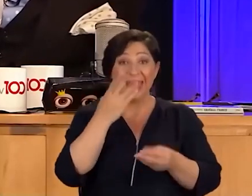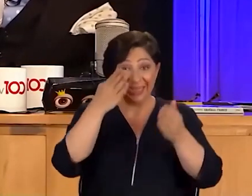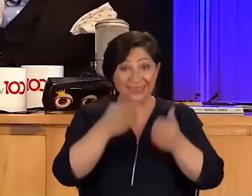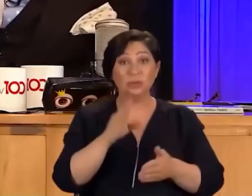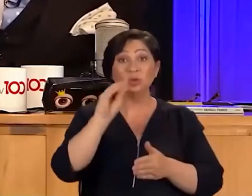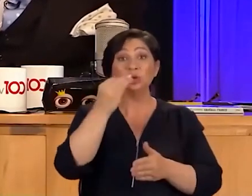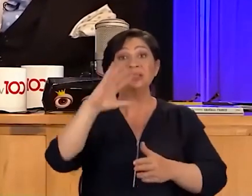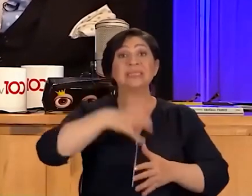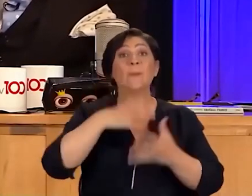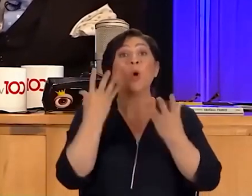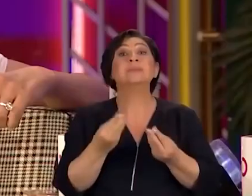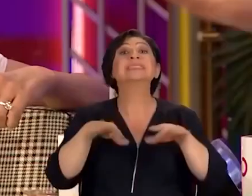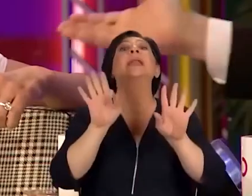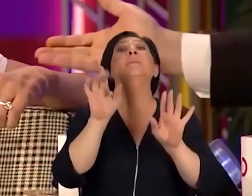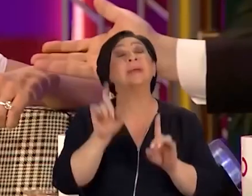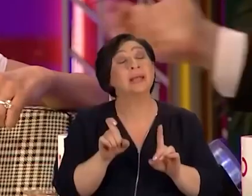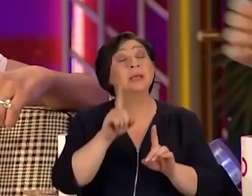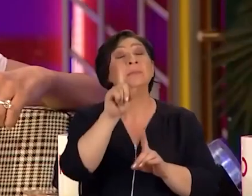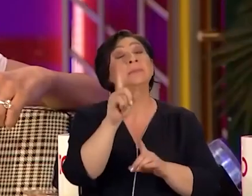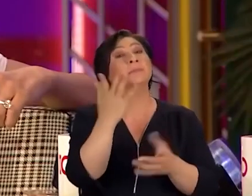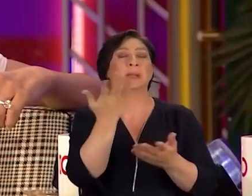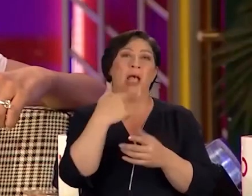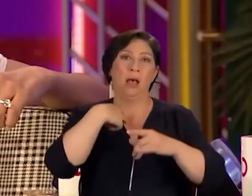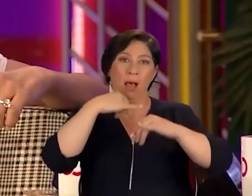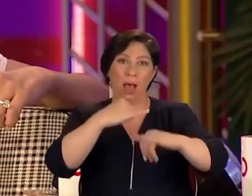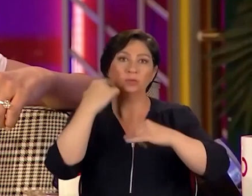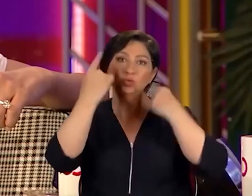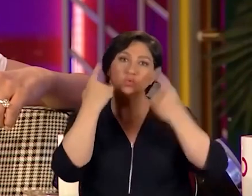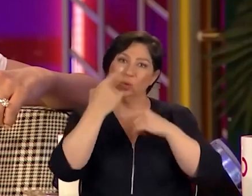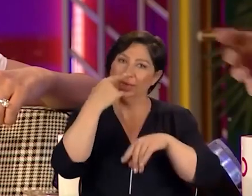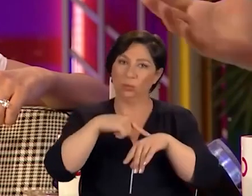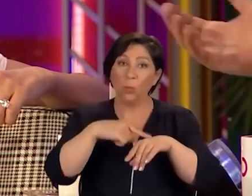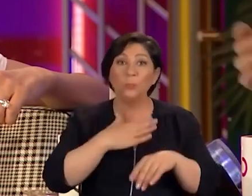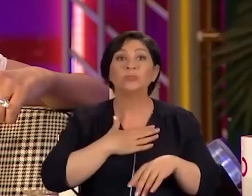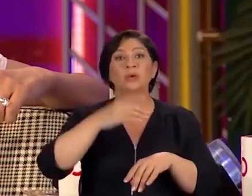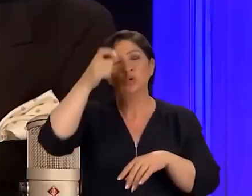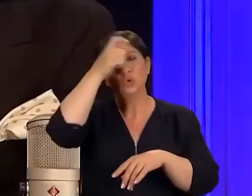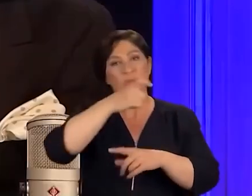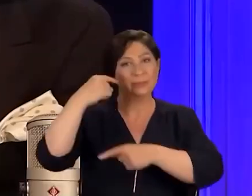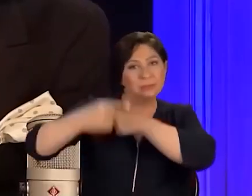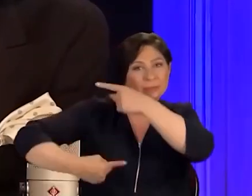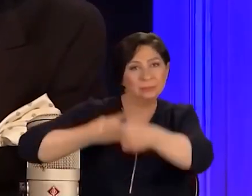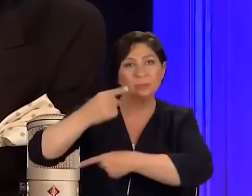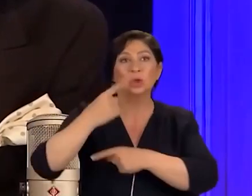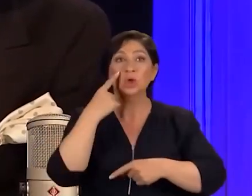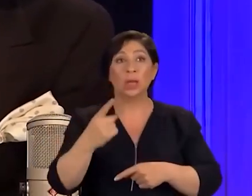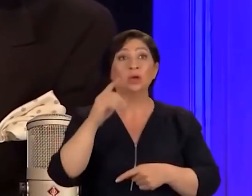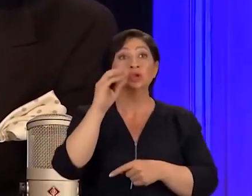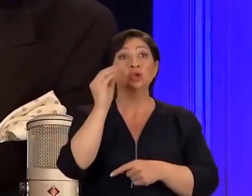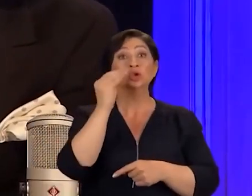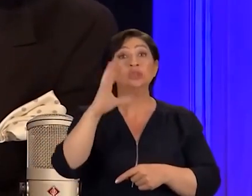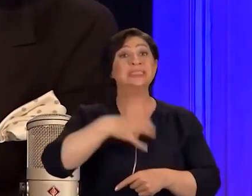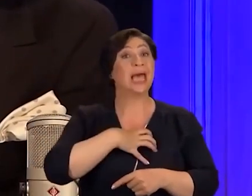sahibi olması değil mi? Mesela bir erkek, yani sen de benimle aynı düşünüyorsundur herhalde. Türk geleneklerine göre çocuğun